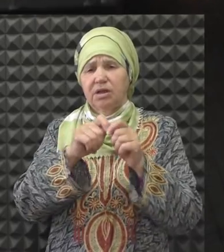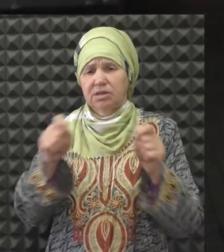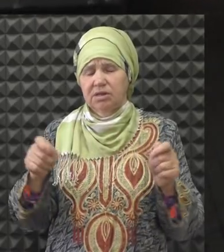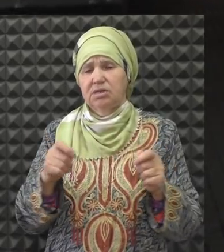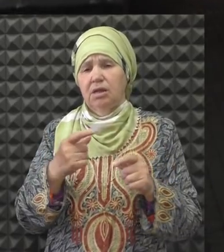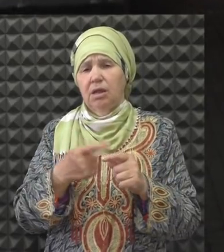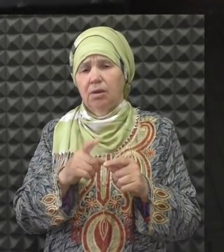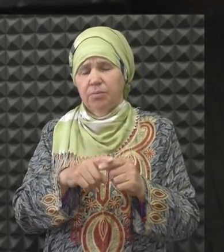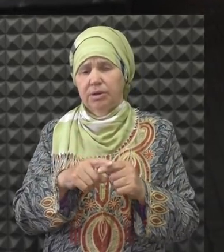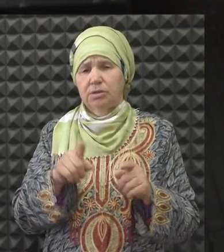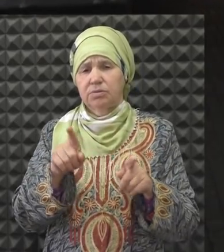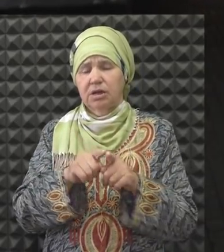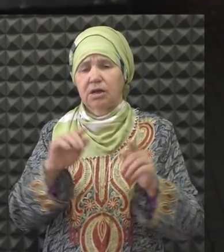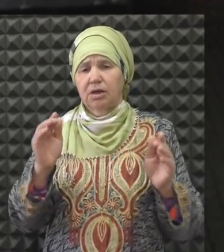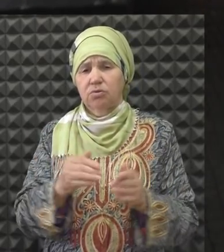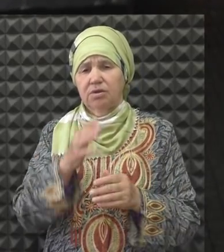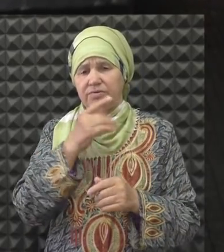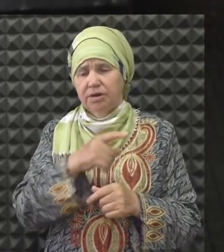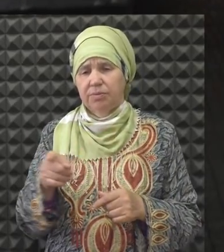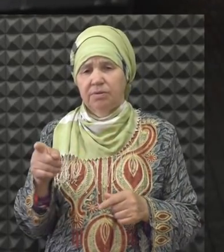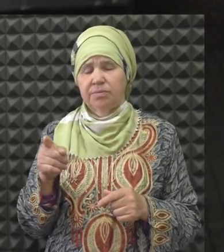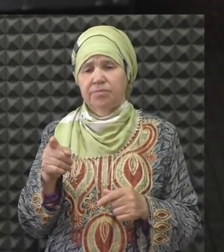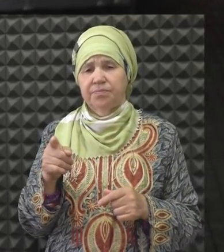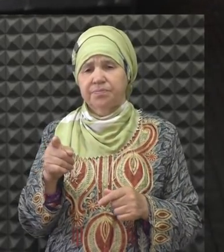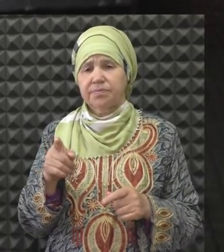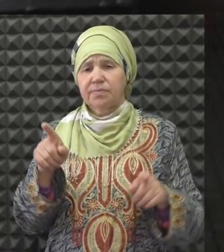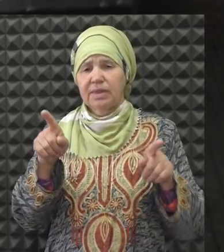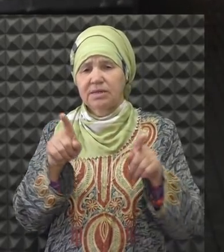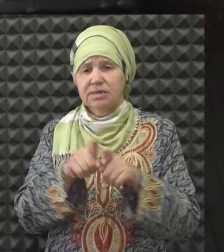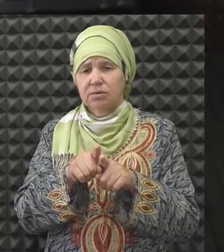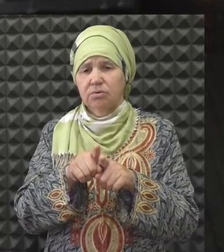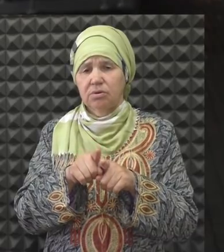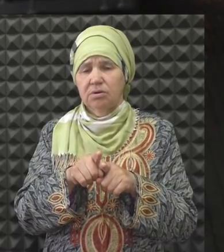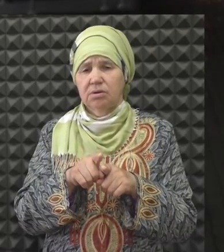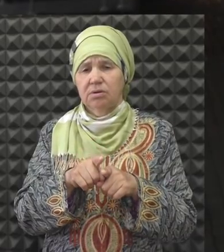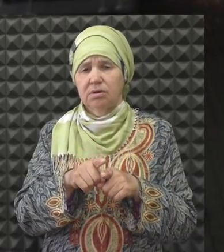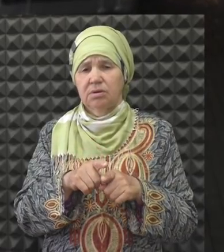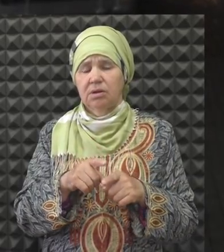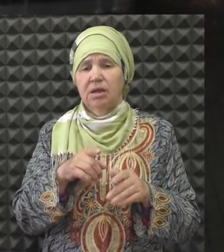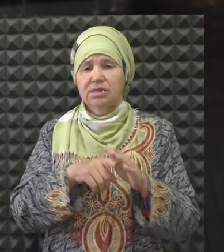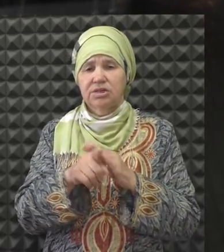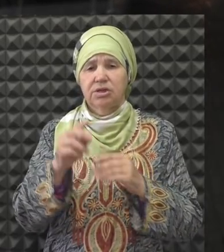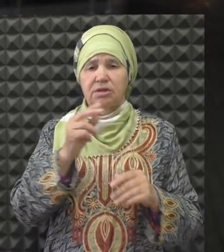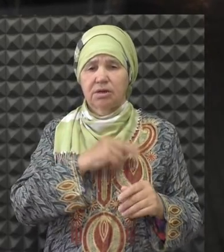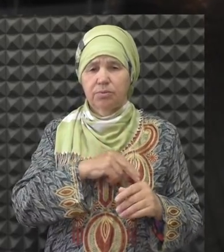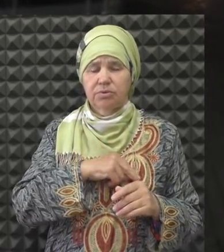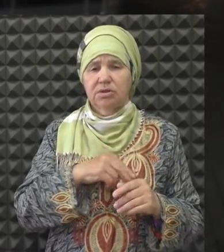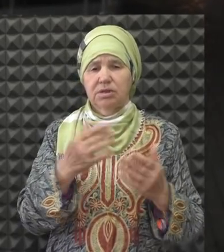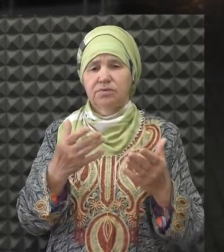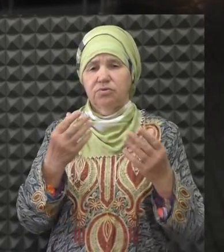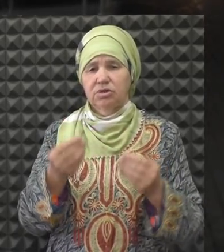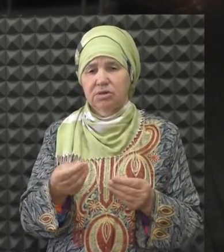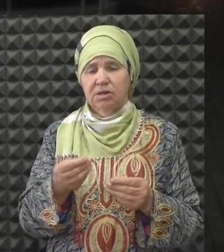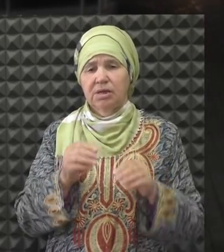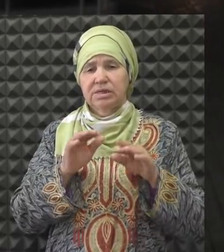же, за такое короткое время, с такой, скажем, с начала работы и на